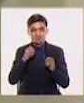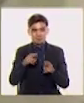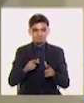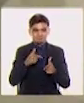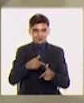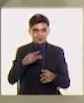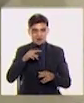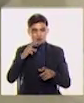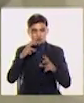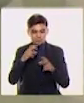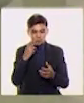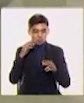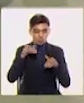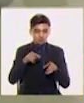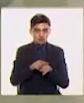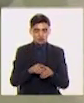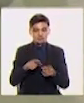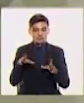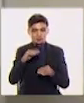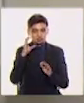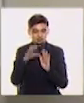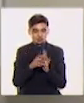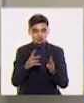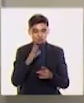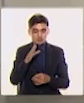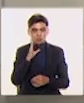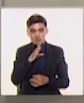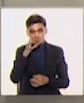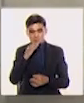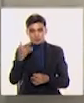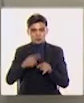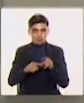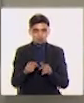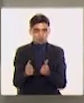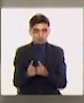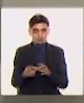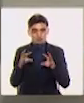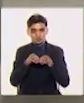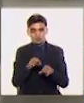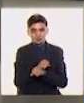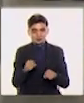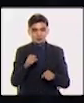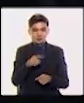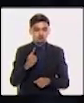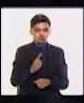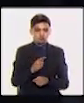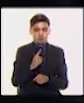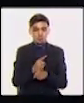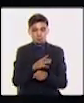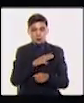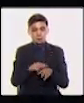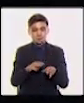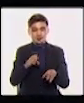қатаң санитарлық талаптар сақталуы тиіс. Сондықтан талапкерлердің ата-анасы мен туыстарына тестілеу өткен жерде күтуге тыйым салынған. Министр